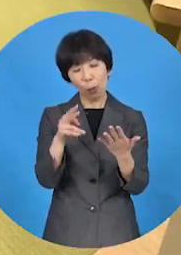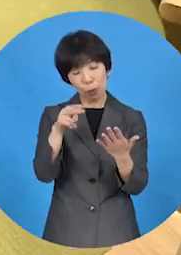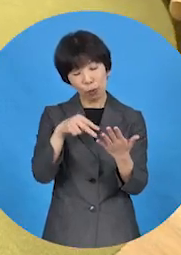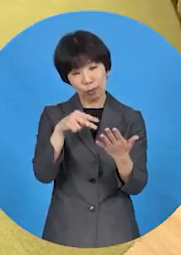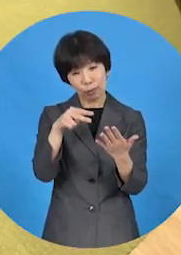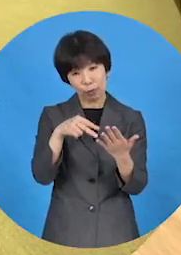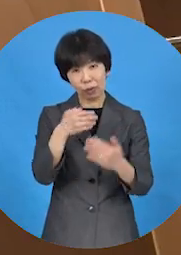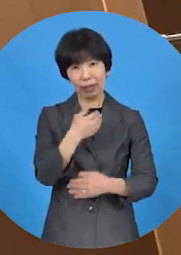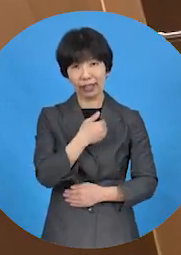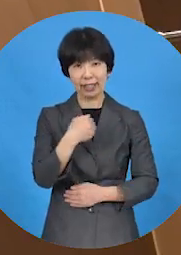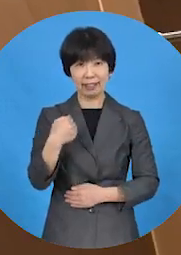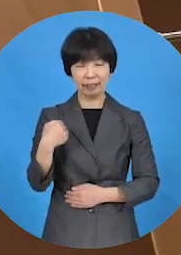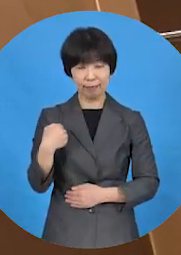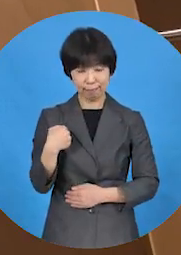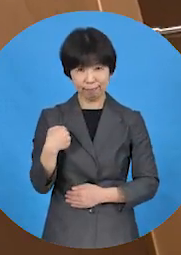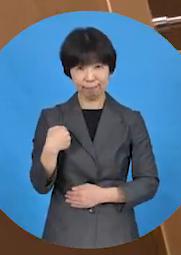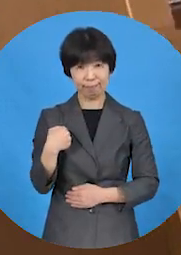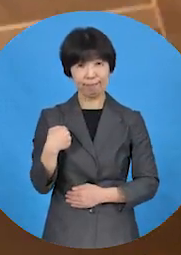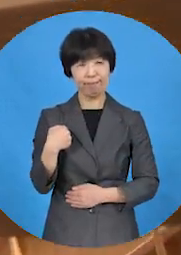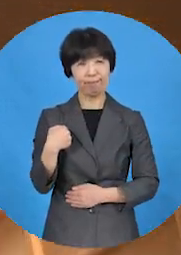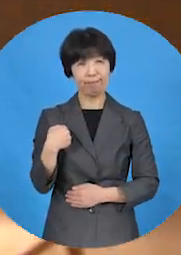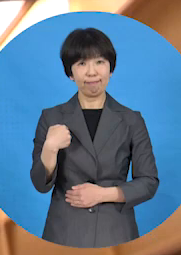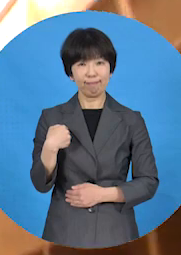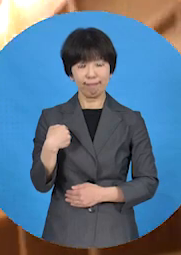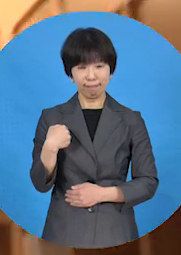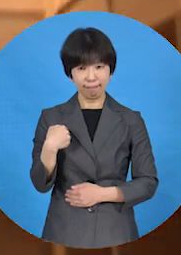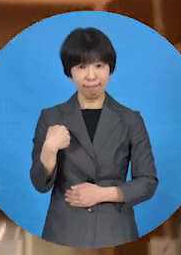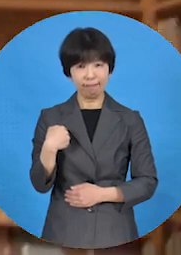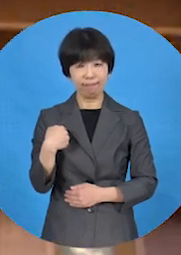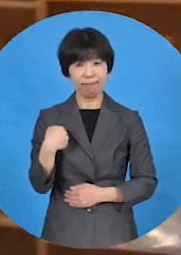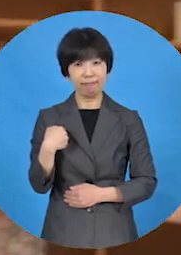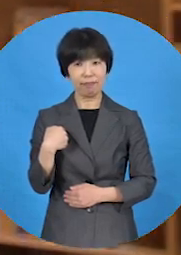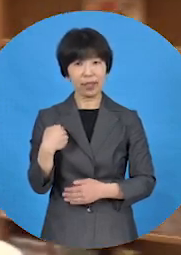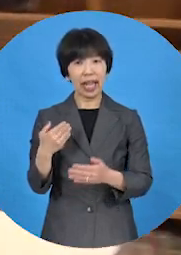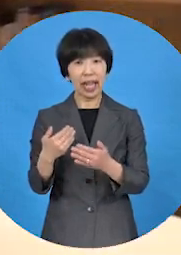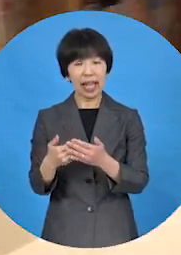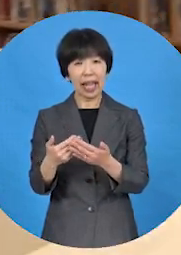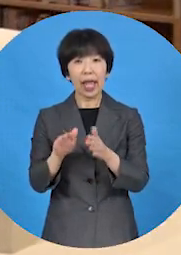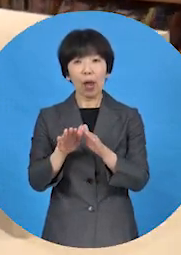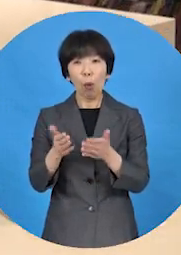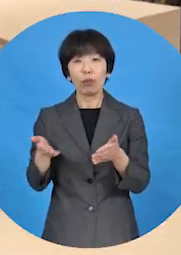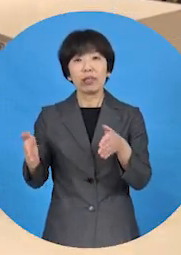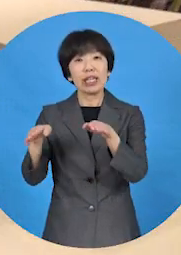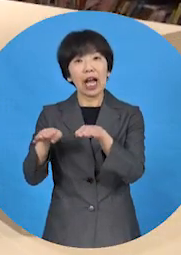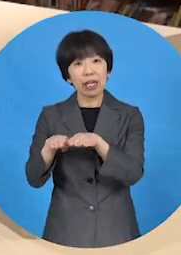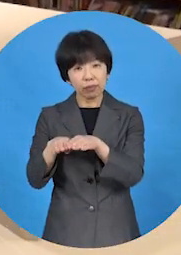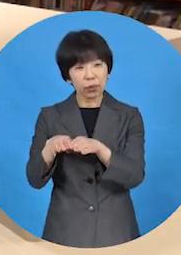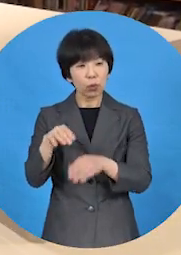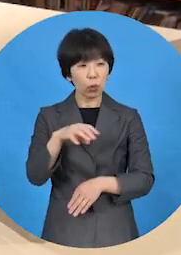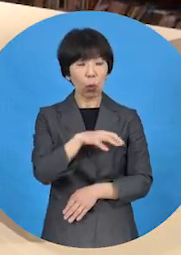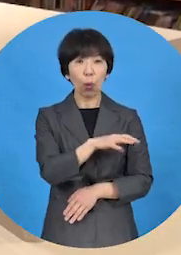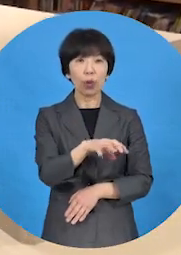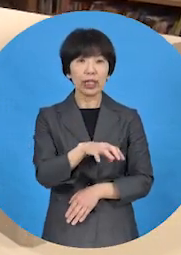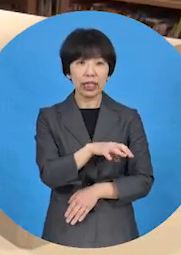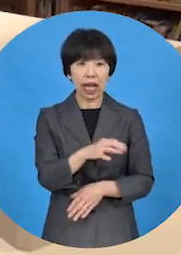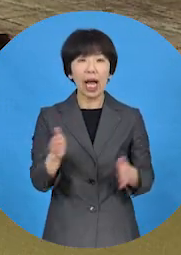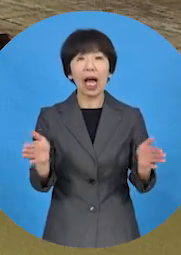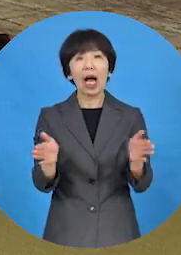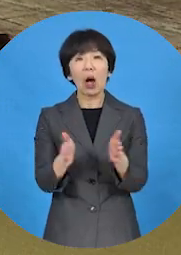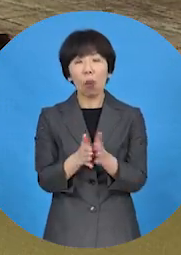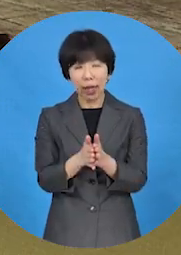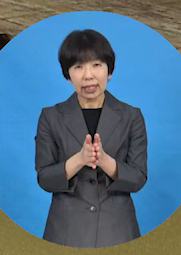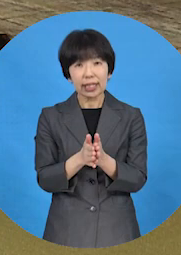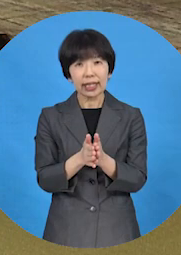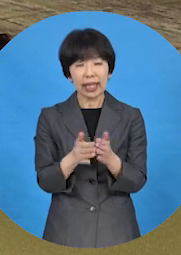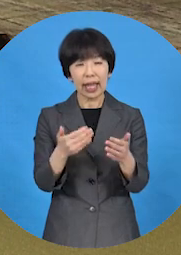のですね、ボローニャ絵本館、3万冊の絵本があります。こちらとつながりまして、全体で絵本の街っていう